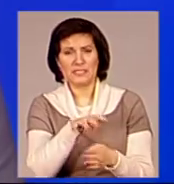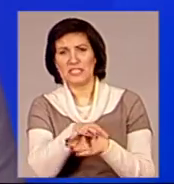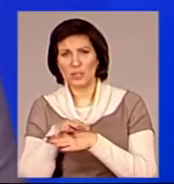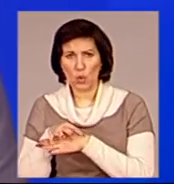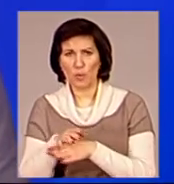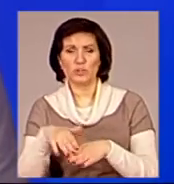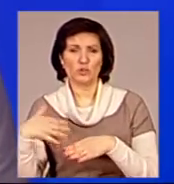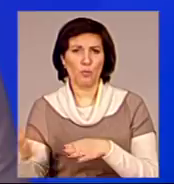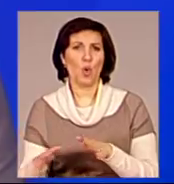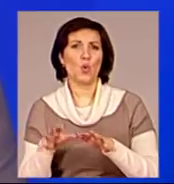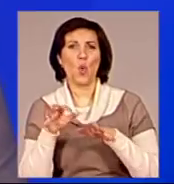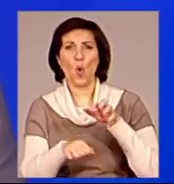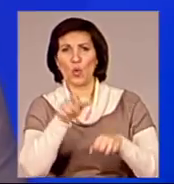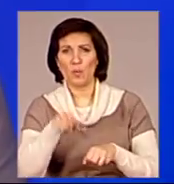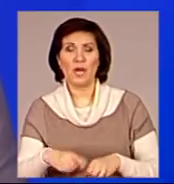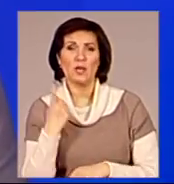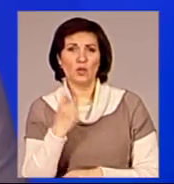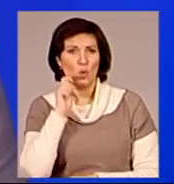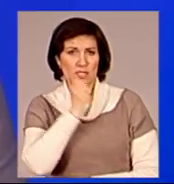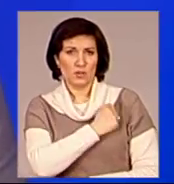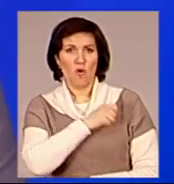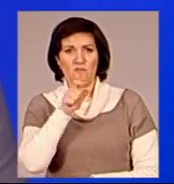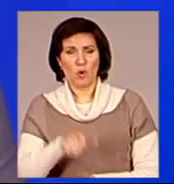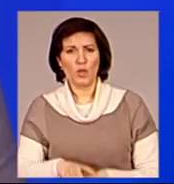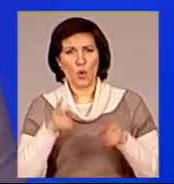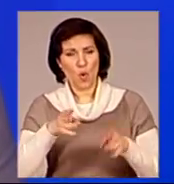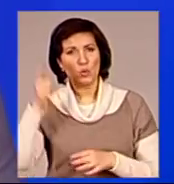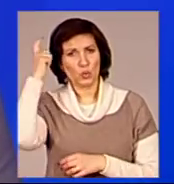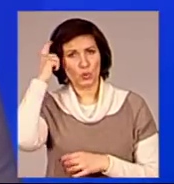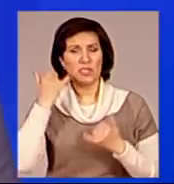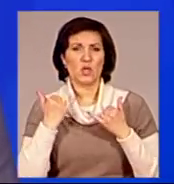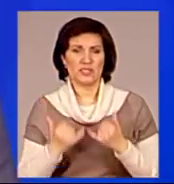окупантів. Унаслідок ворожого вогню одного українського воїна контузило. Він зараз у госпіталі.